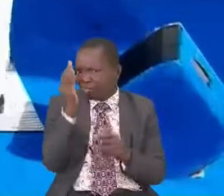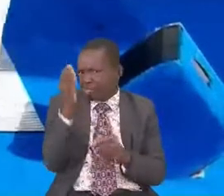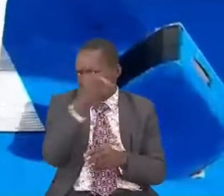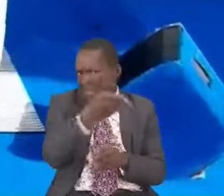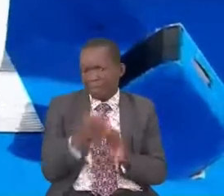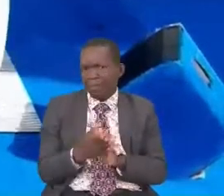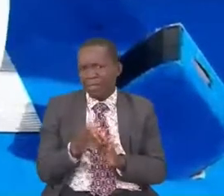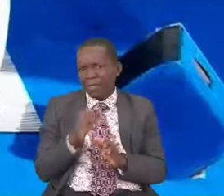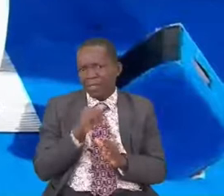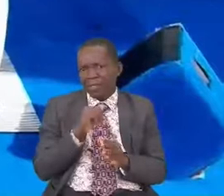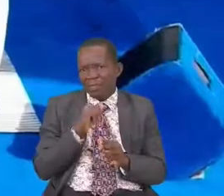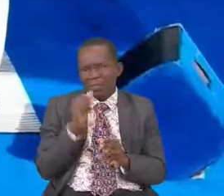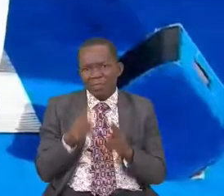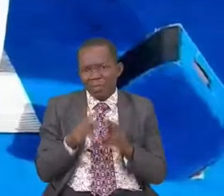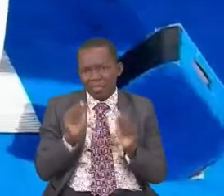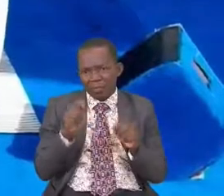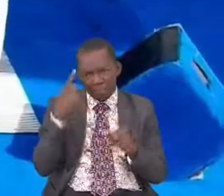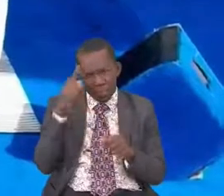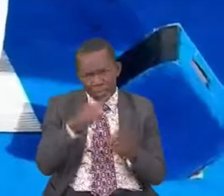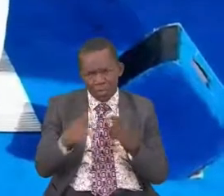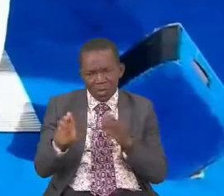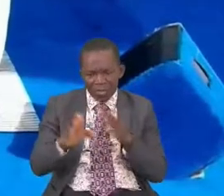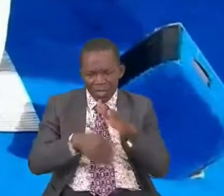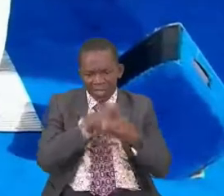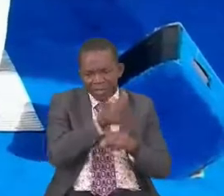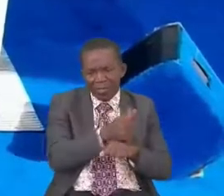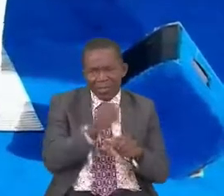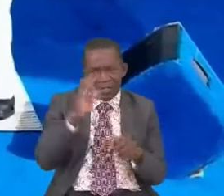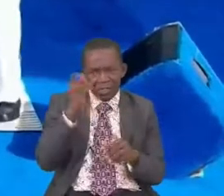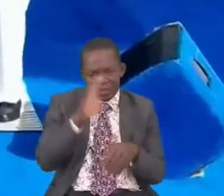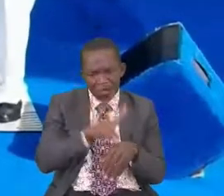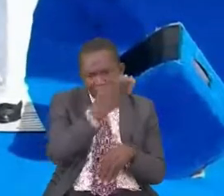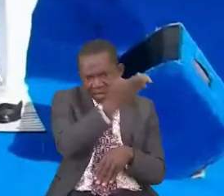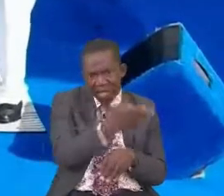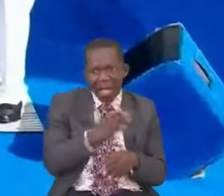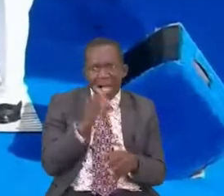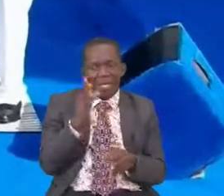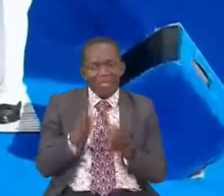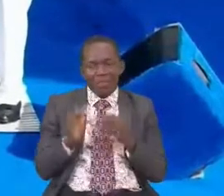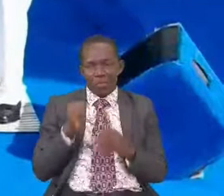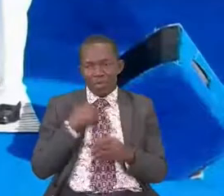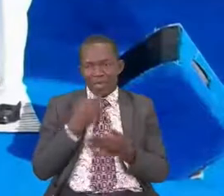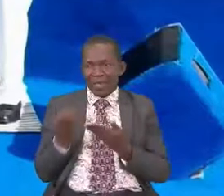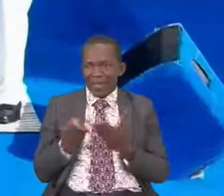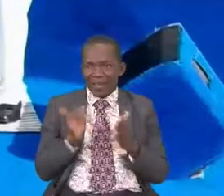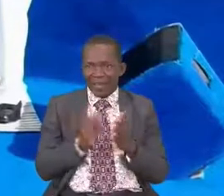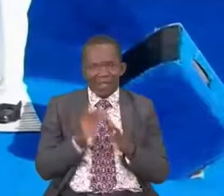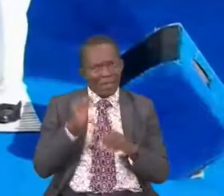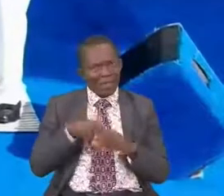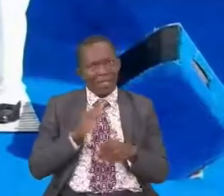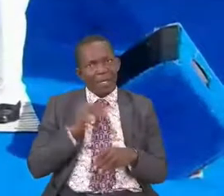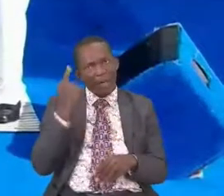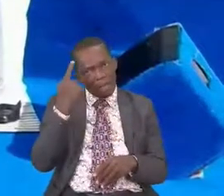lieu impossible. Et quand nous avons ça à l'esprit, c'est difficile de faire la volonté de Dieu. C'est